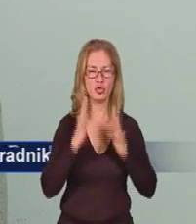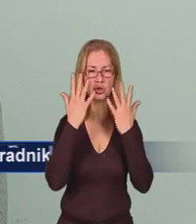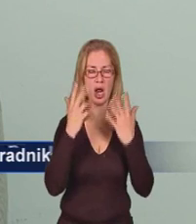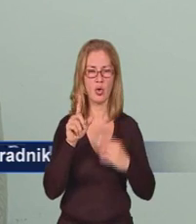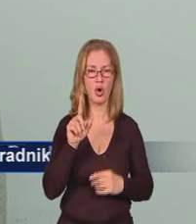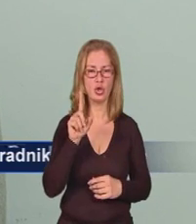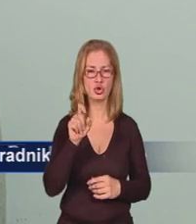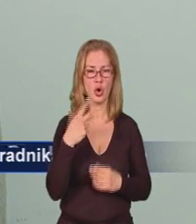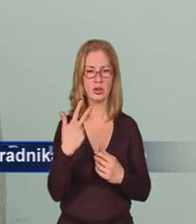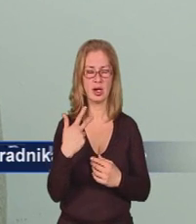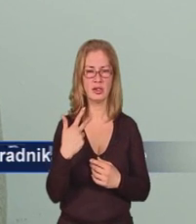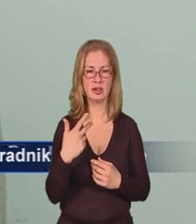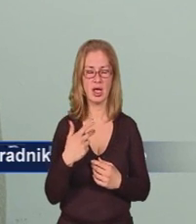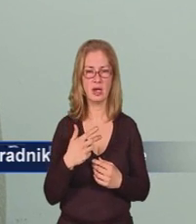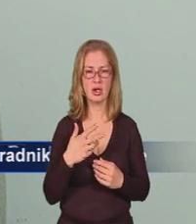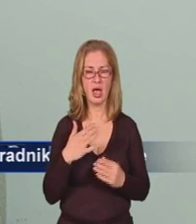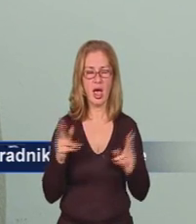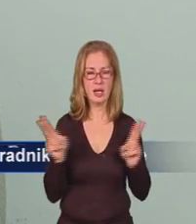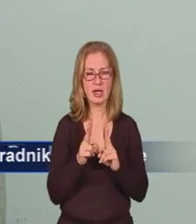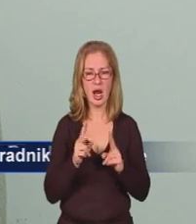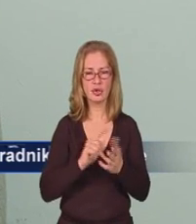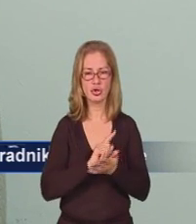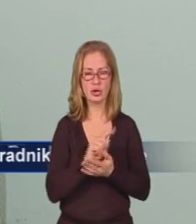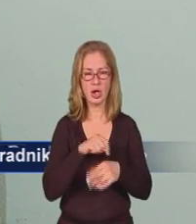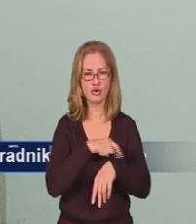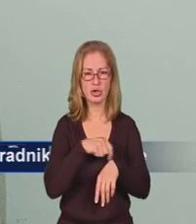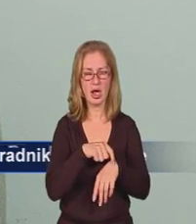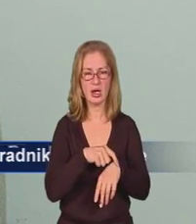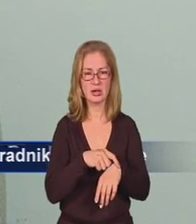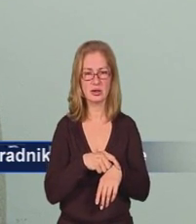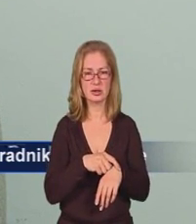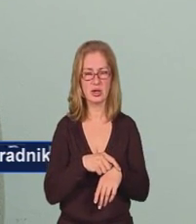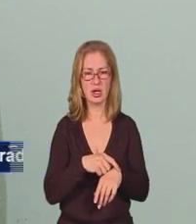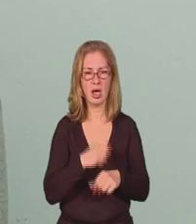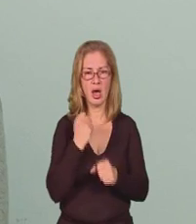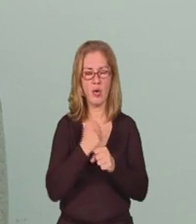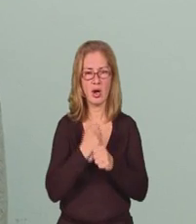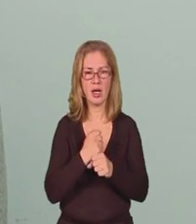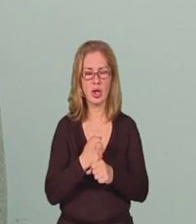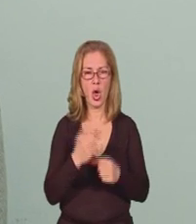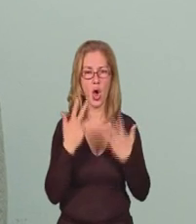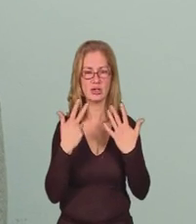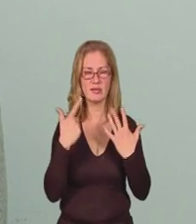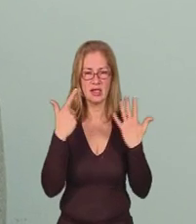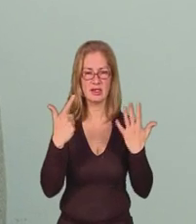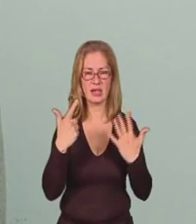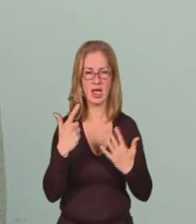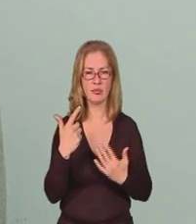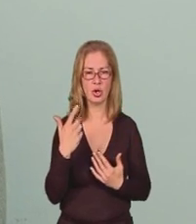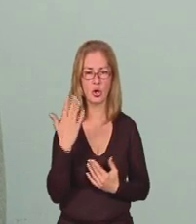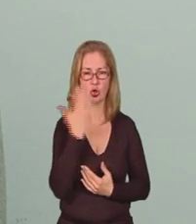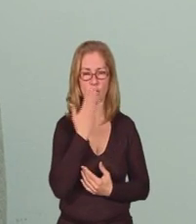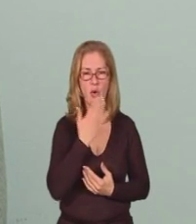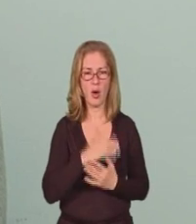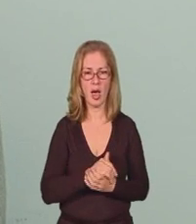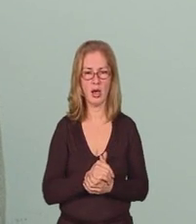130. Obustavu na 30 minuta je uradilo 87